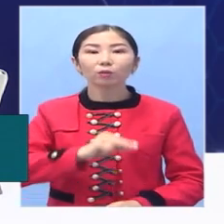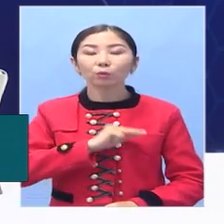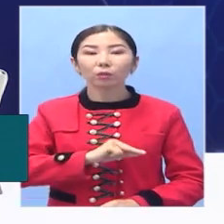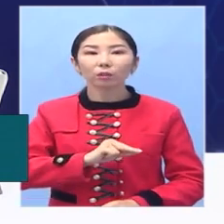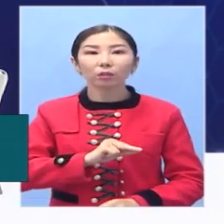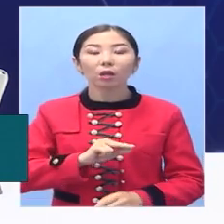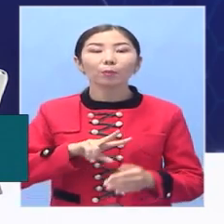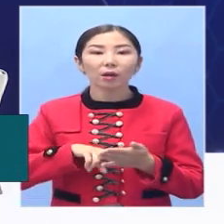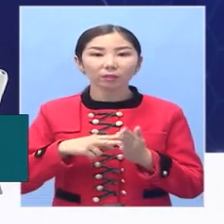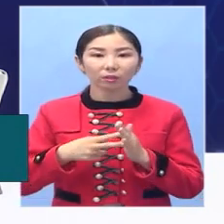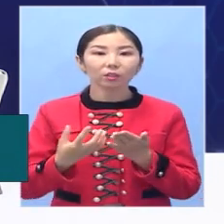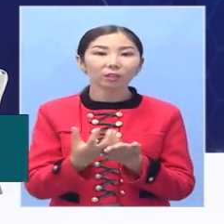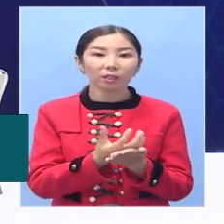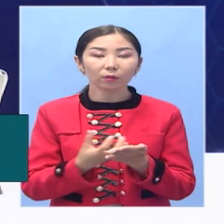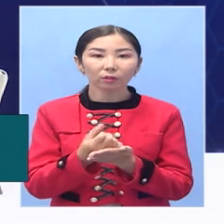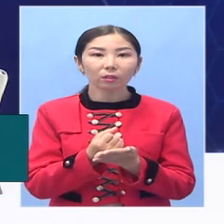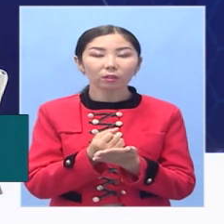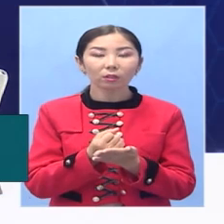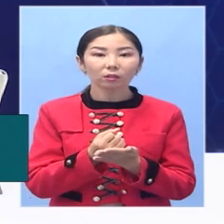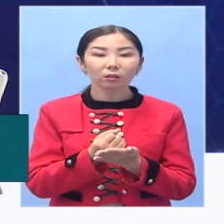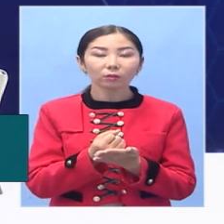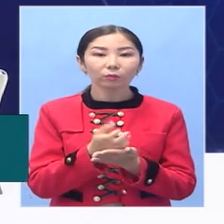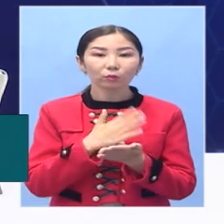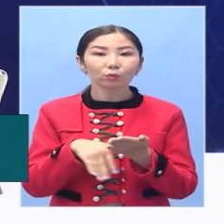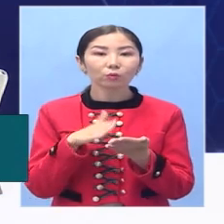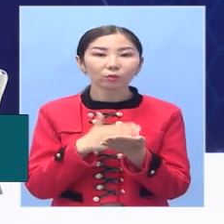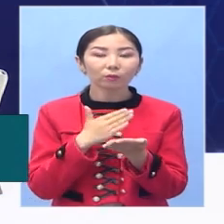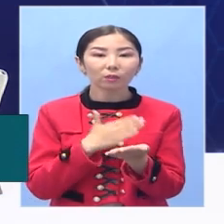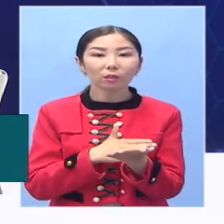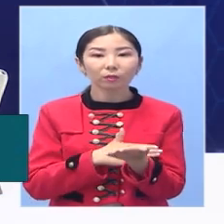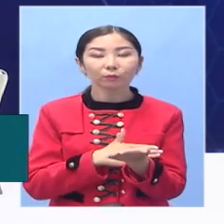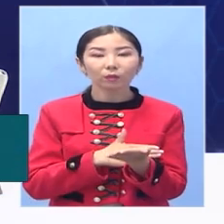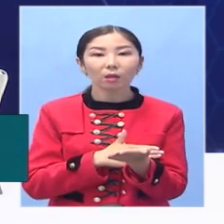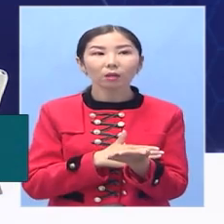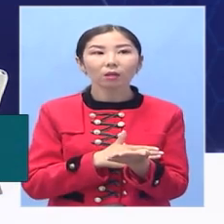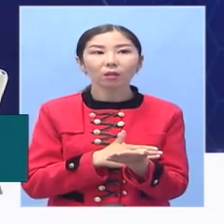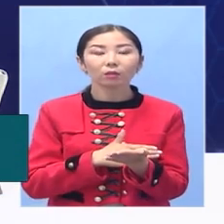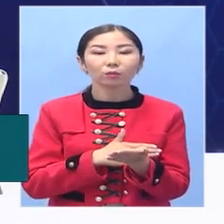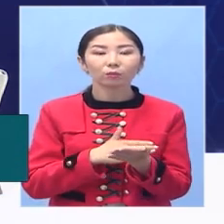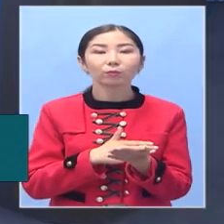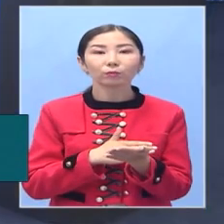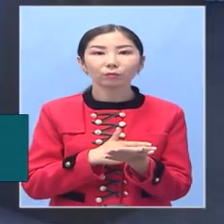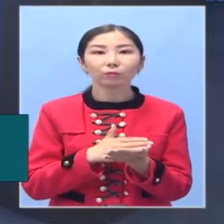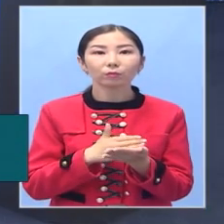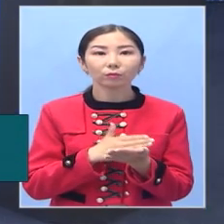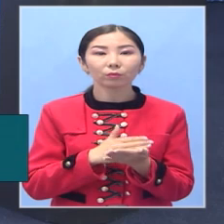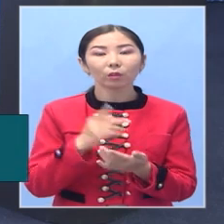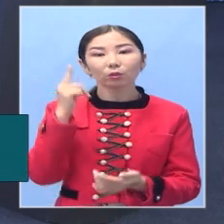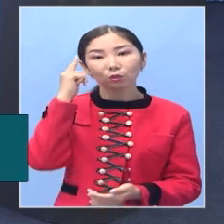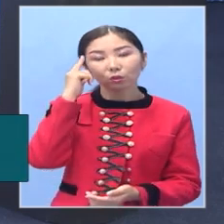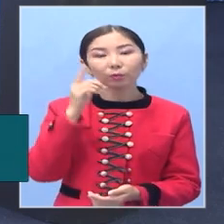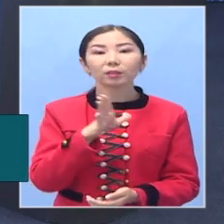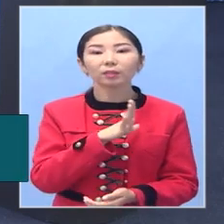қаржылар, олар мақсатты игеріледі деген жаңағы осындай сенімдесіз. Иә, осындай түсінік бізге